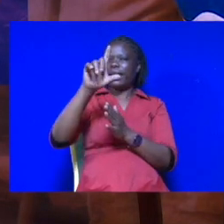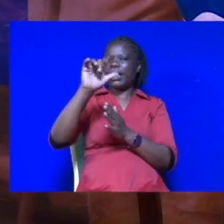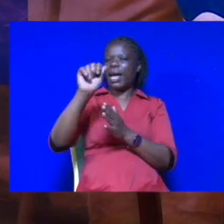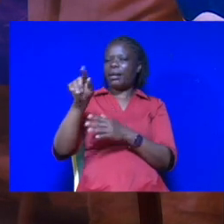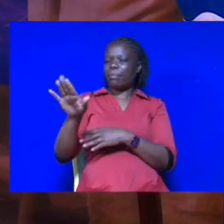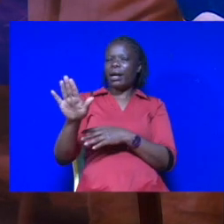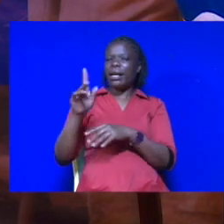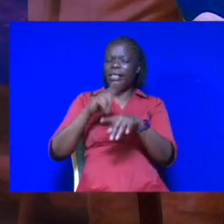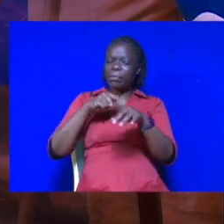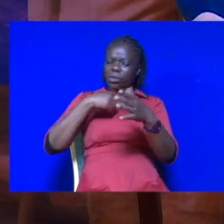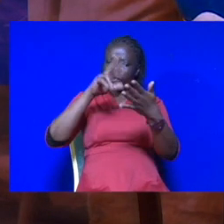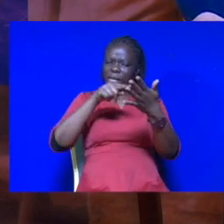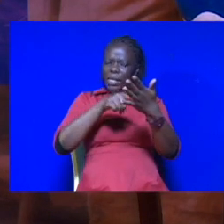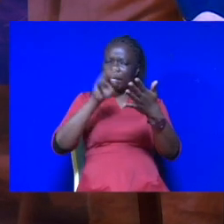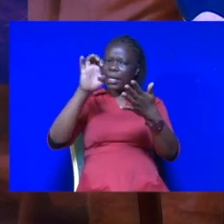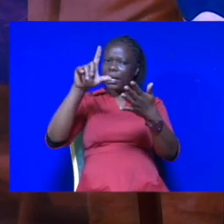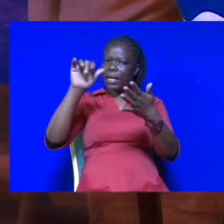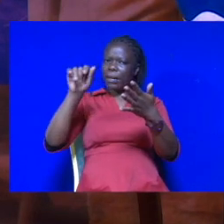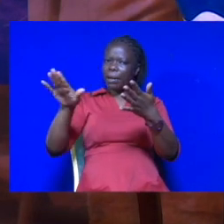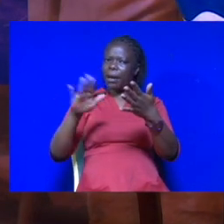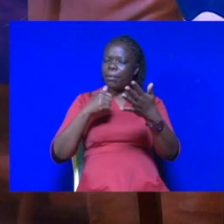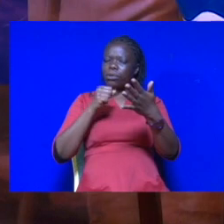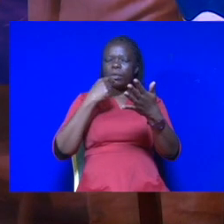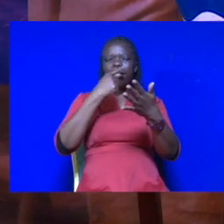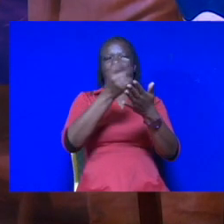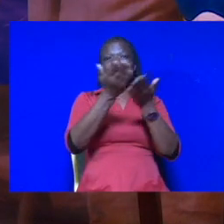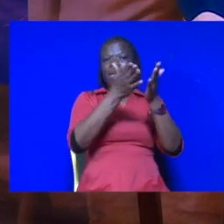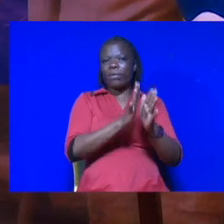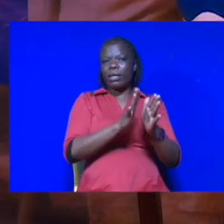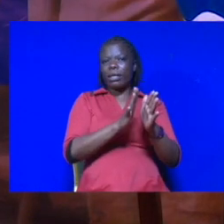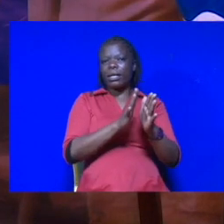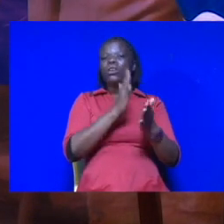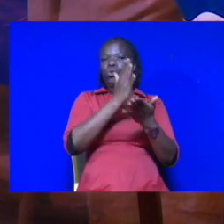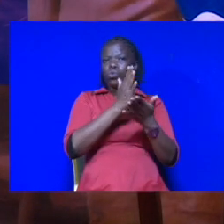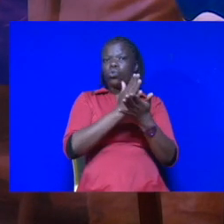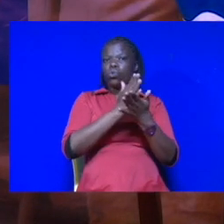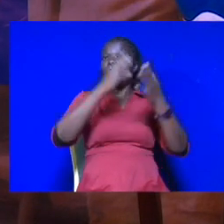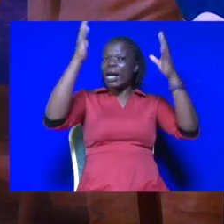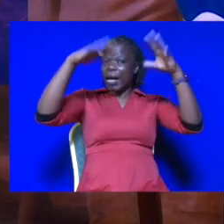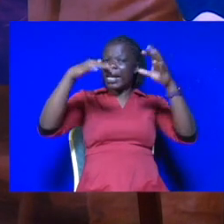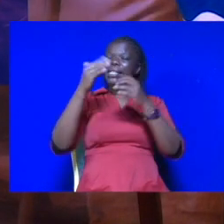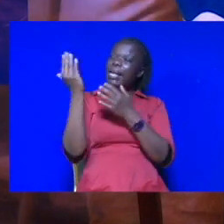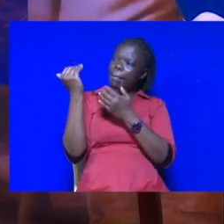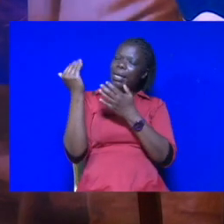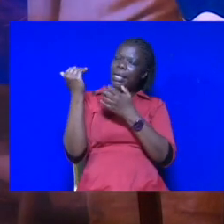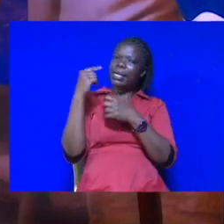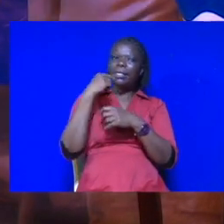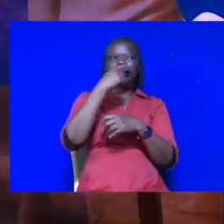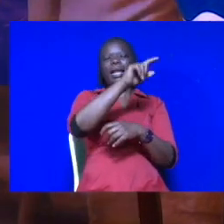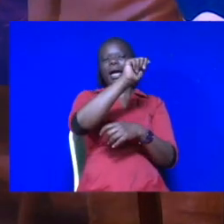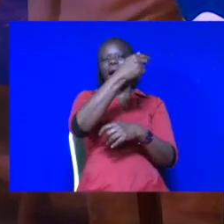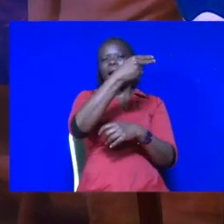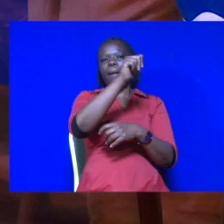kilichonifurahisha nikisoma hapa, Elia akamwambia mtumishi wake, akasema mvua zinaenda kunyesha. Mvua zinaenda kunyesha. Nenda mwambie